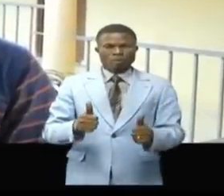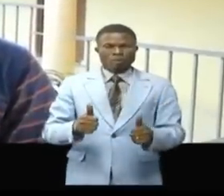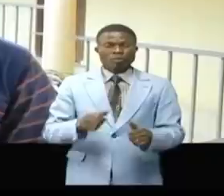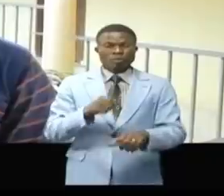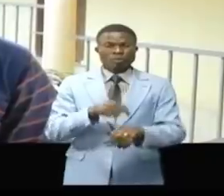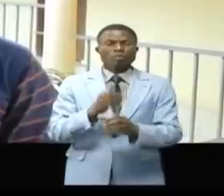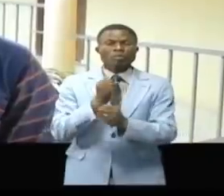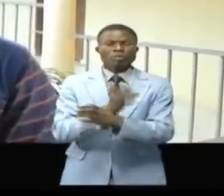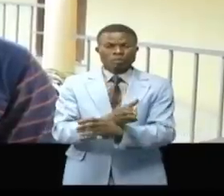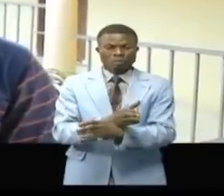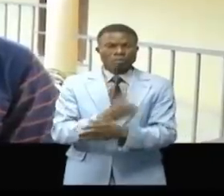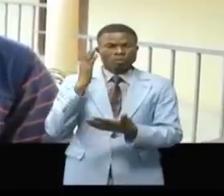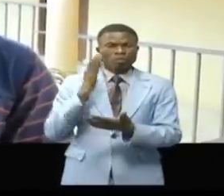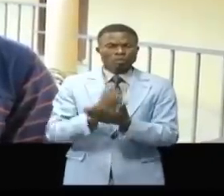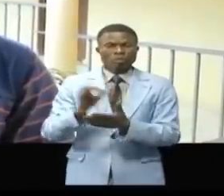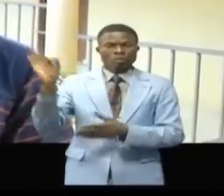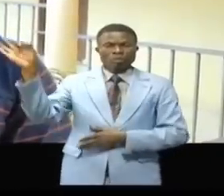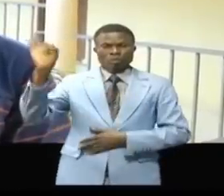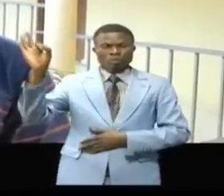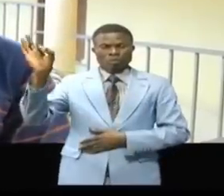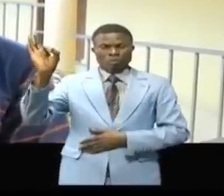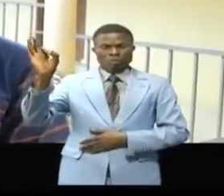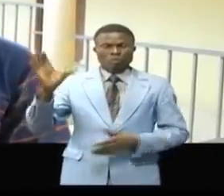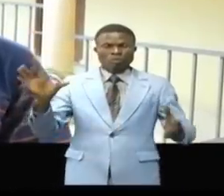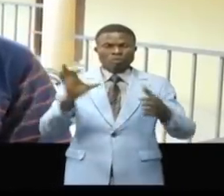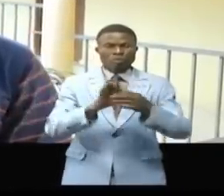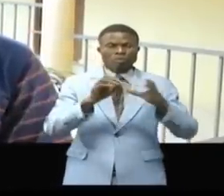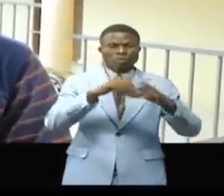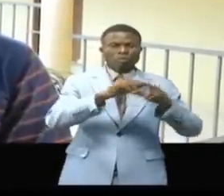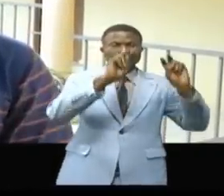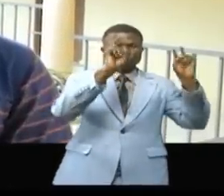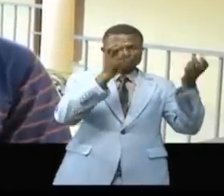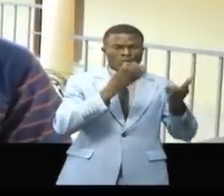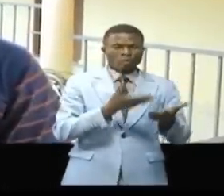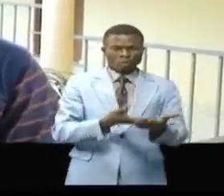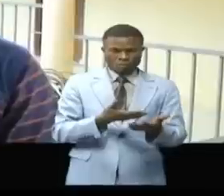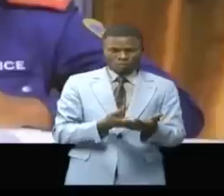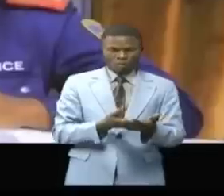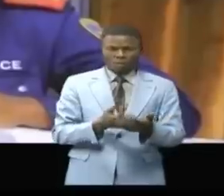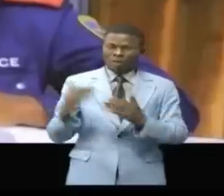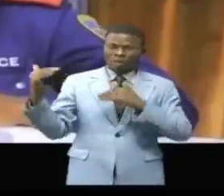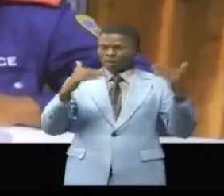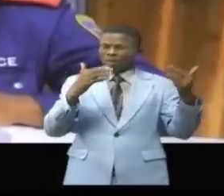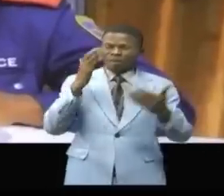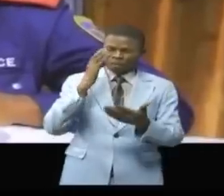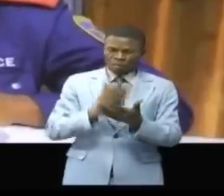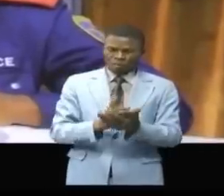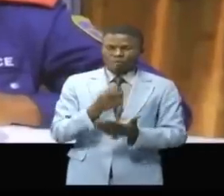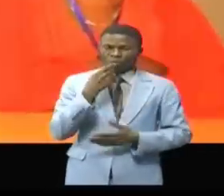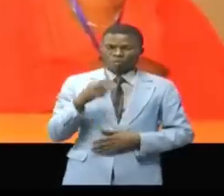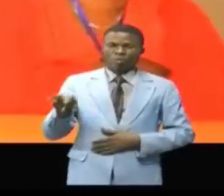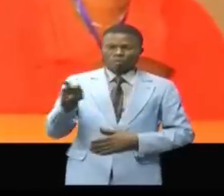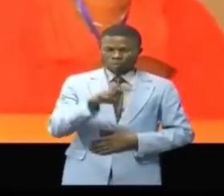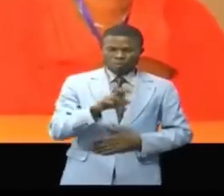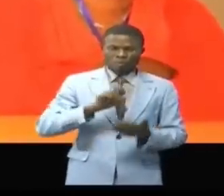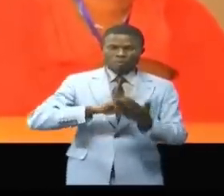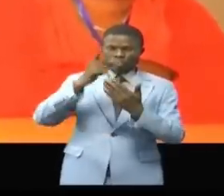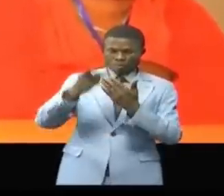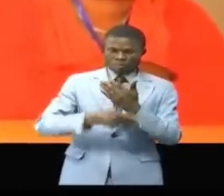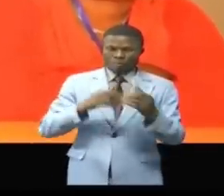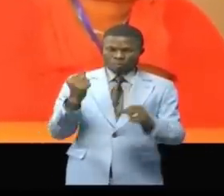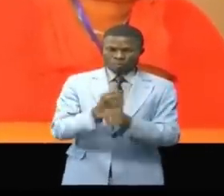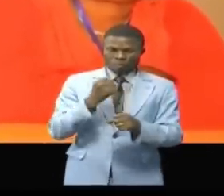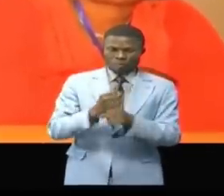temps de quitter la brousse. Il faut le dire, le plan